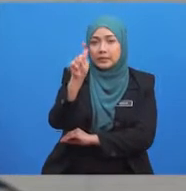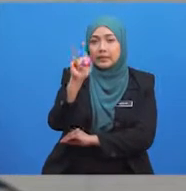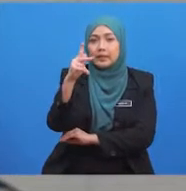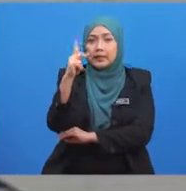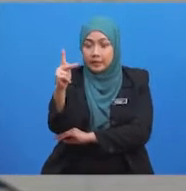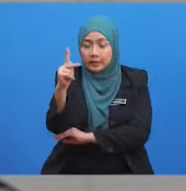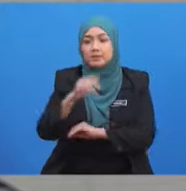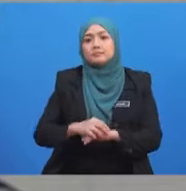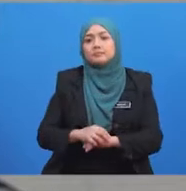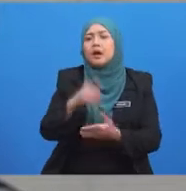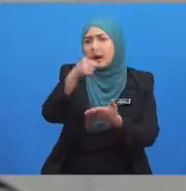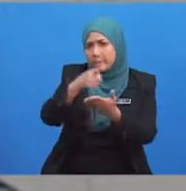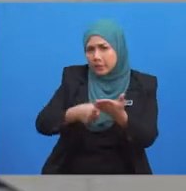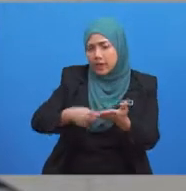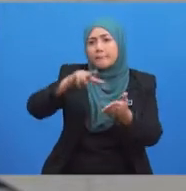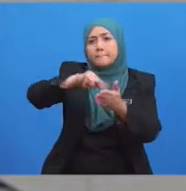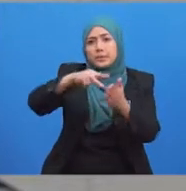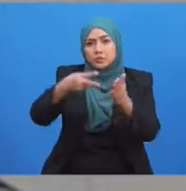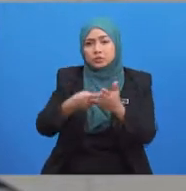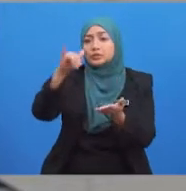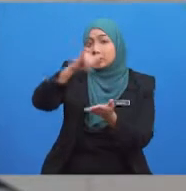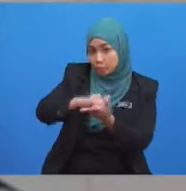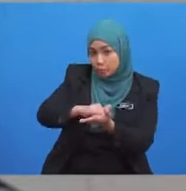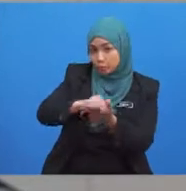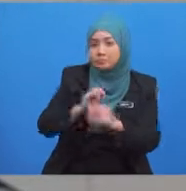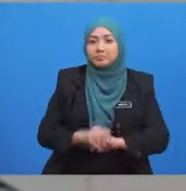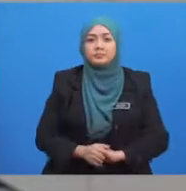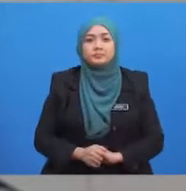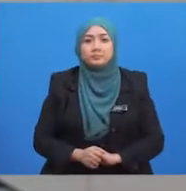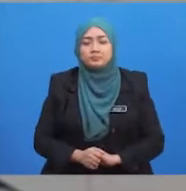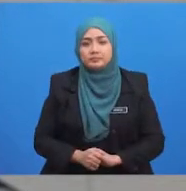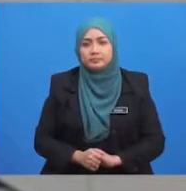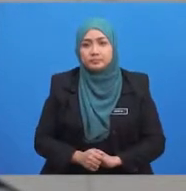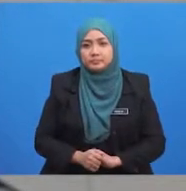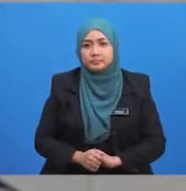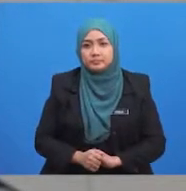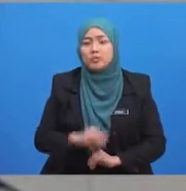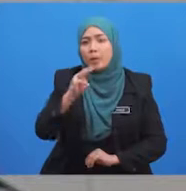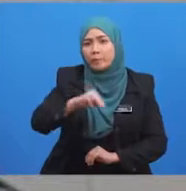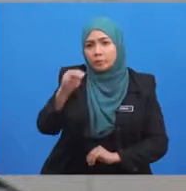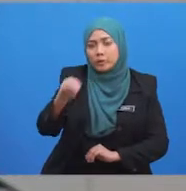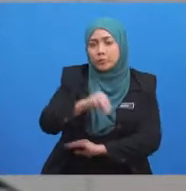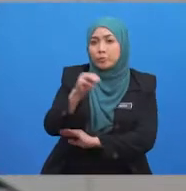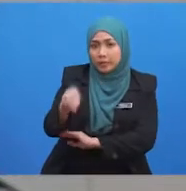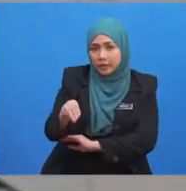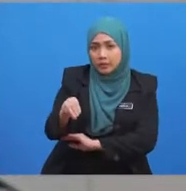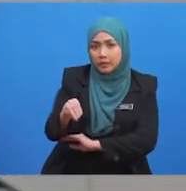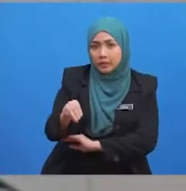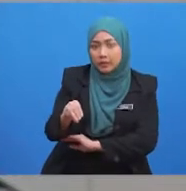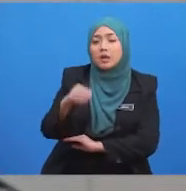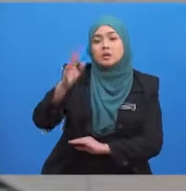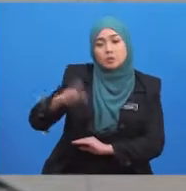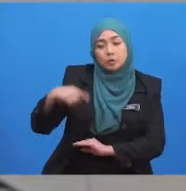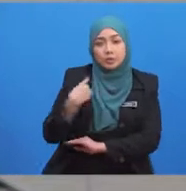apakah yang dimaksudkan dengan polimer sintetik? Murid-murid sekalian,